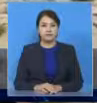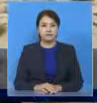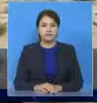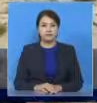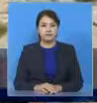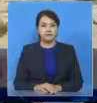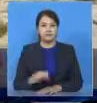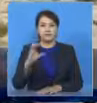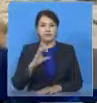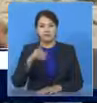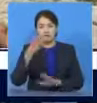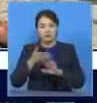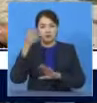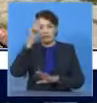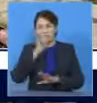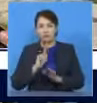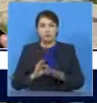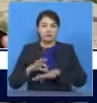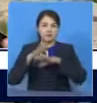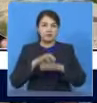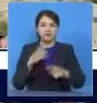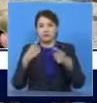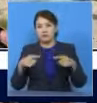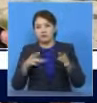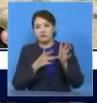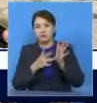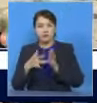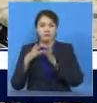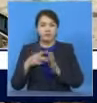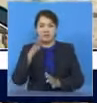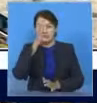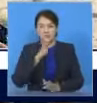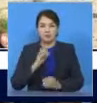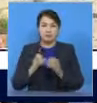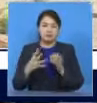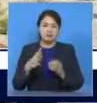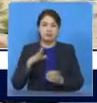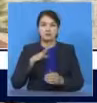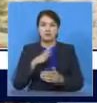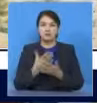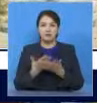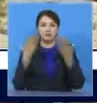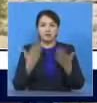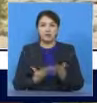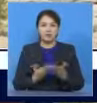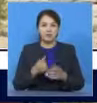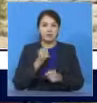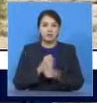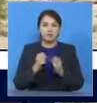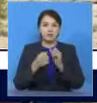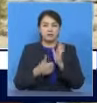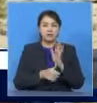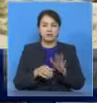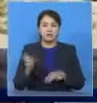С сентября прошлого года начал возить сюда туристов. Получается, за 4 месяца 14 выездов было. В этом году уже организовали